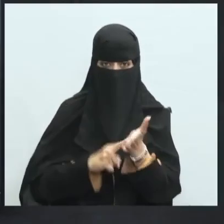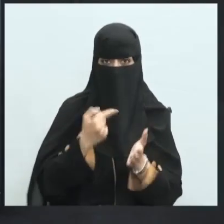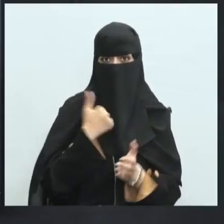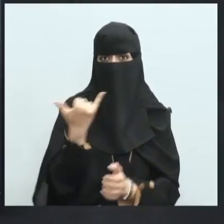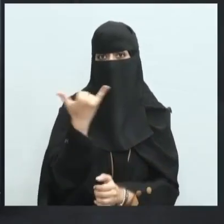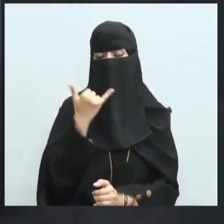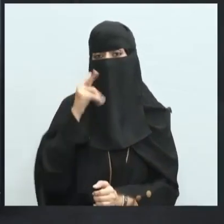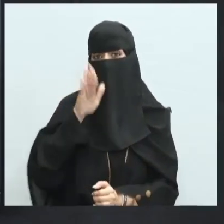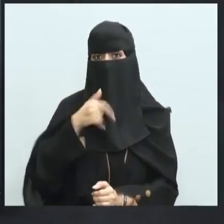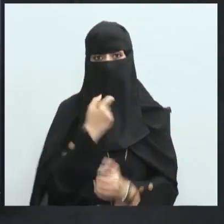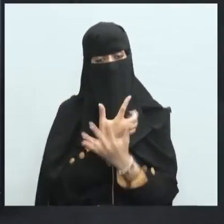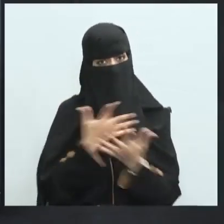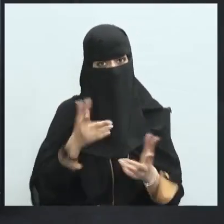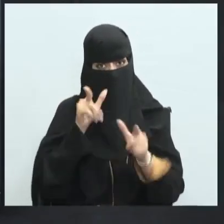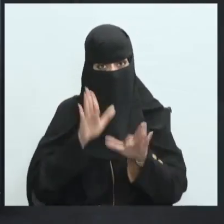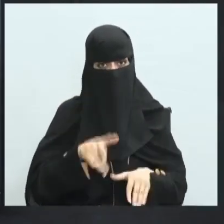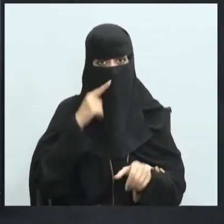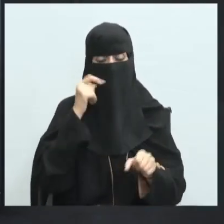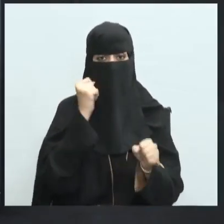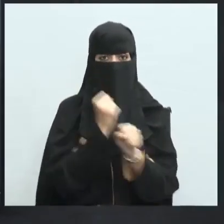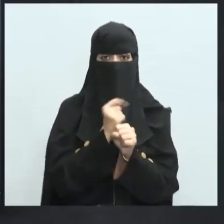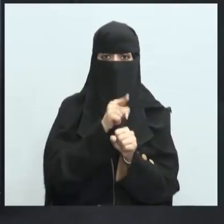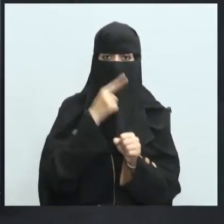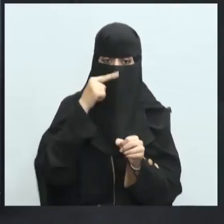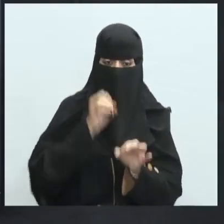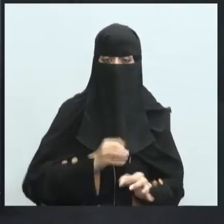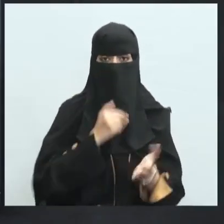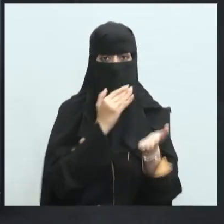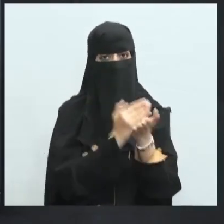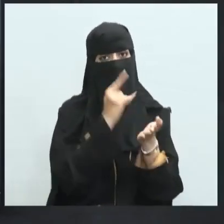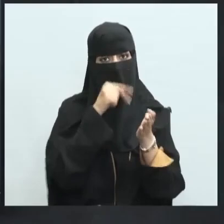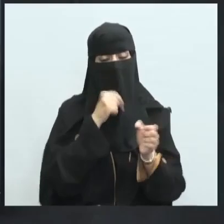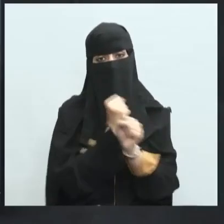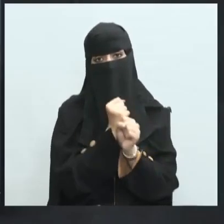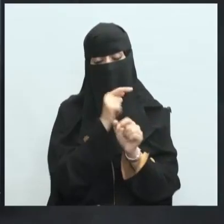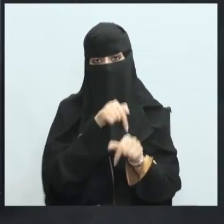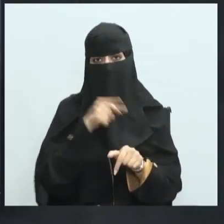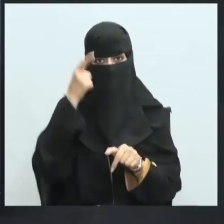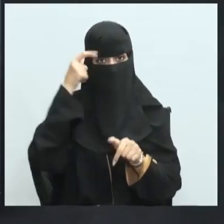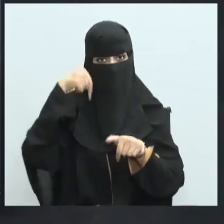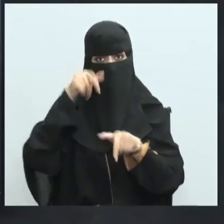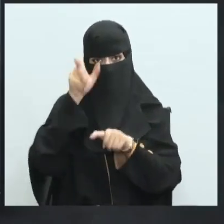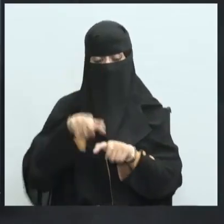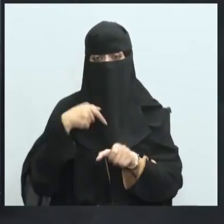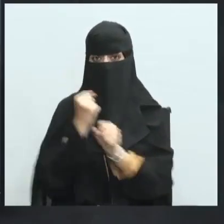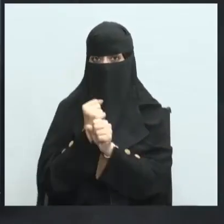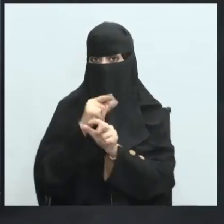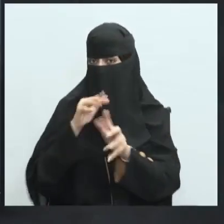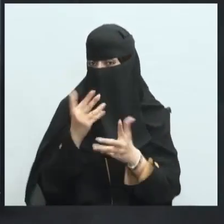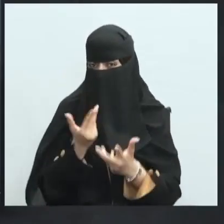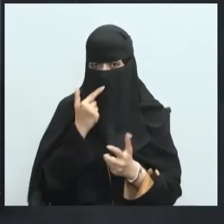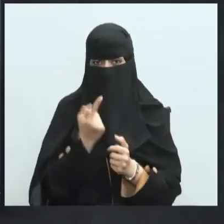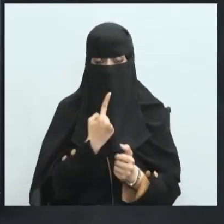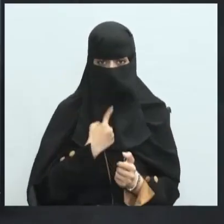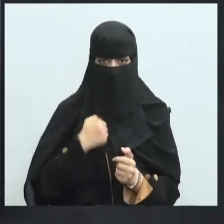اصبحت كثير من الوظائف تتطلبها فمهم جدا ان تعرف الوظيفه التي تعمل بها